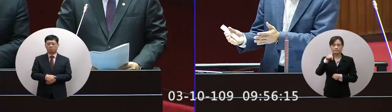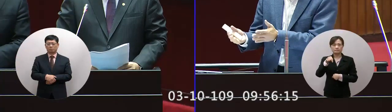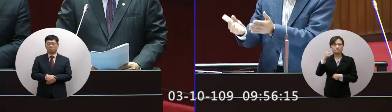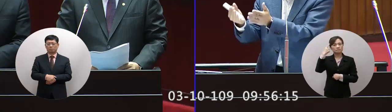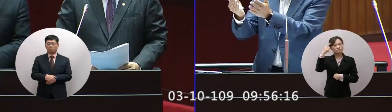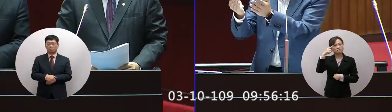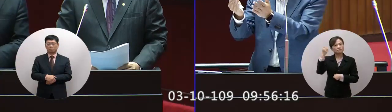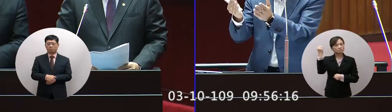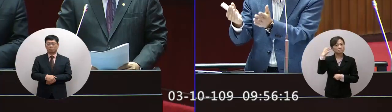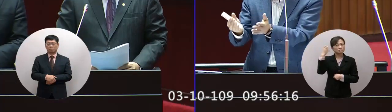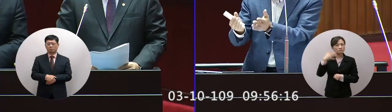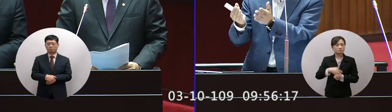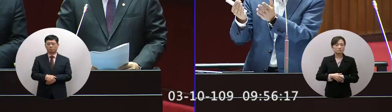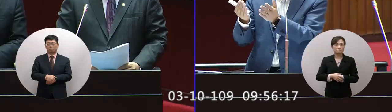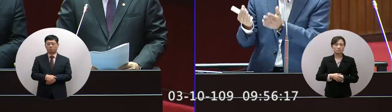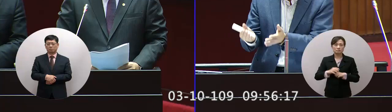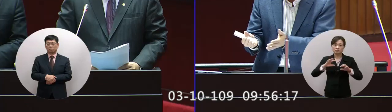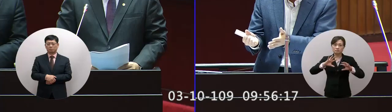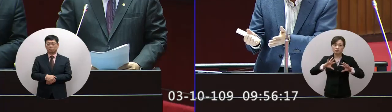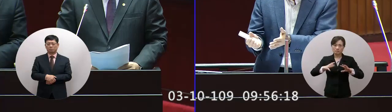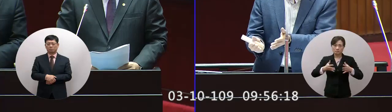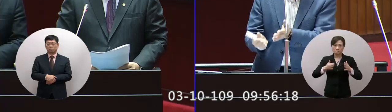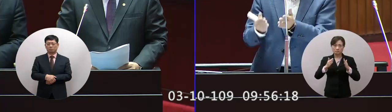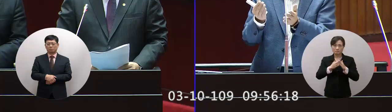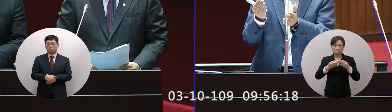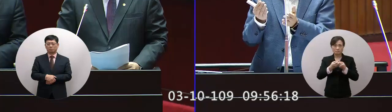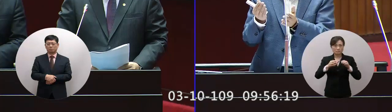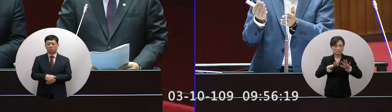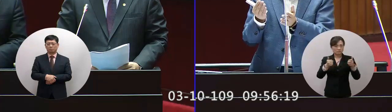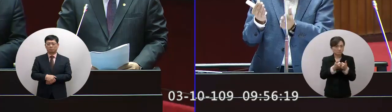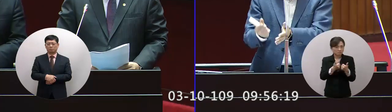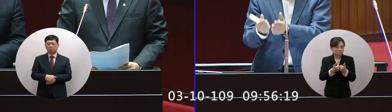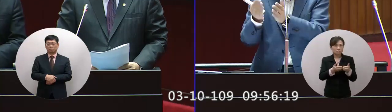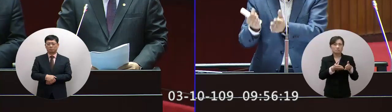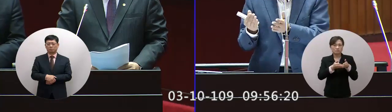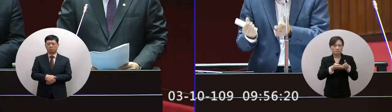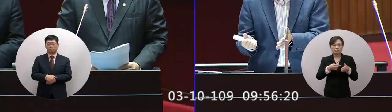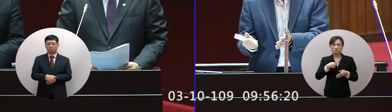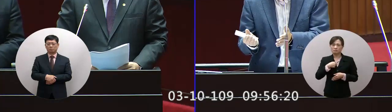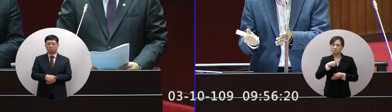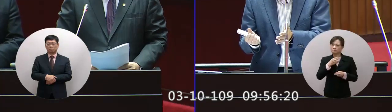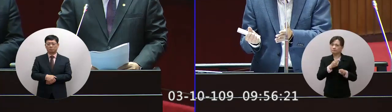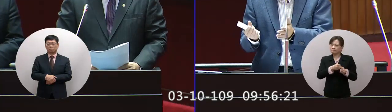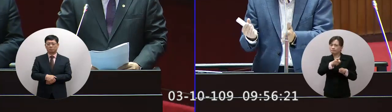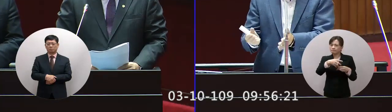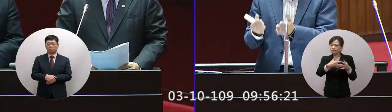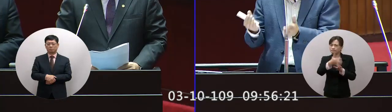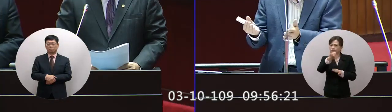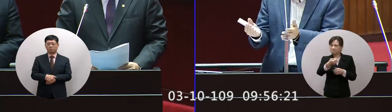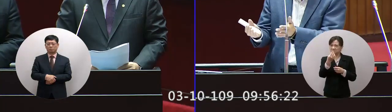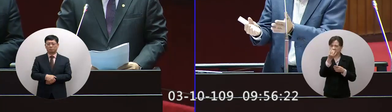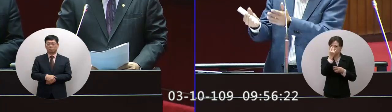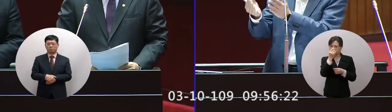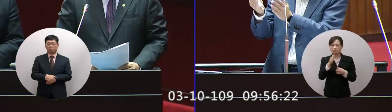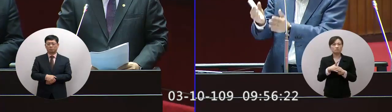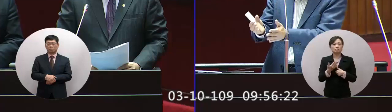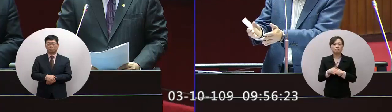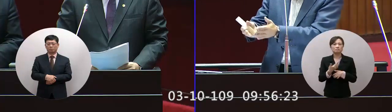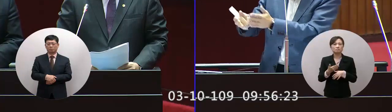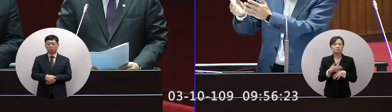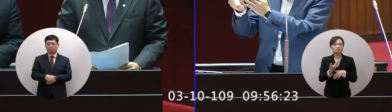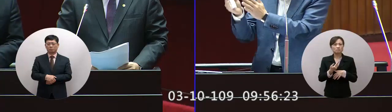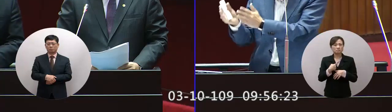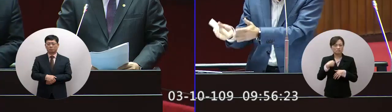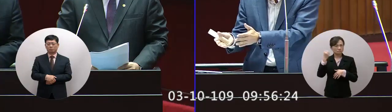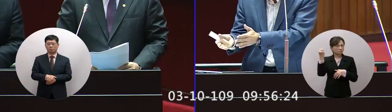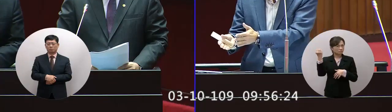为明天听说国发会就要开会了，我也不知道，我相信部长不会骗我，因为我听说往南